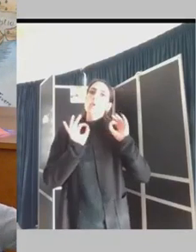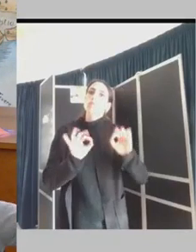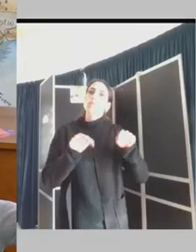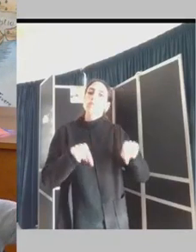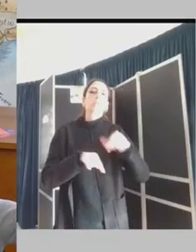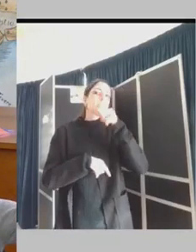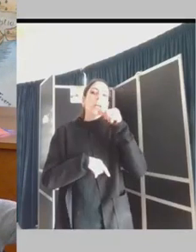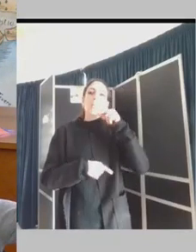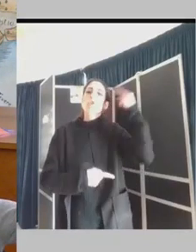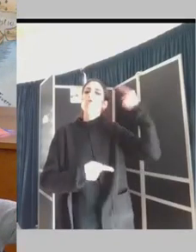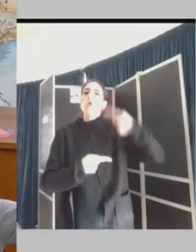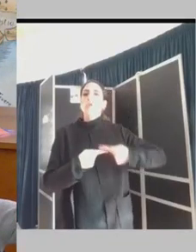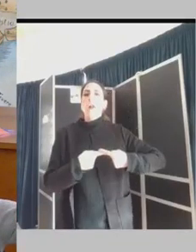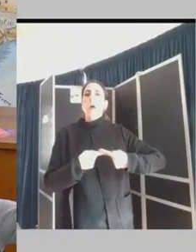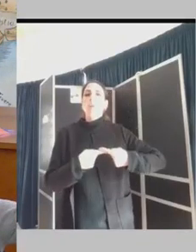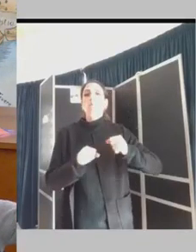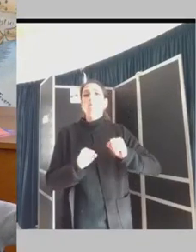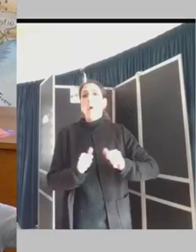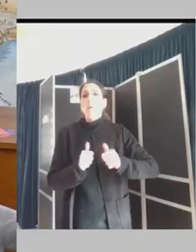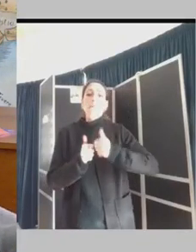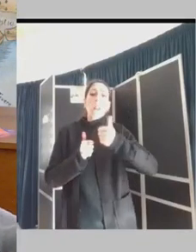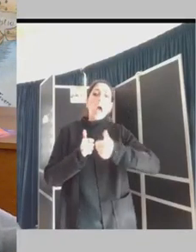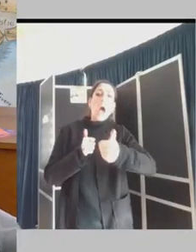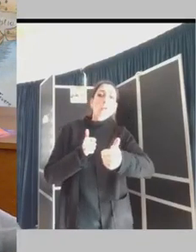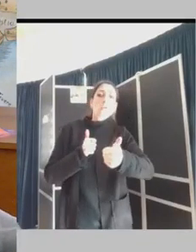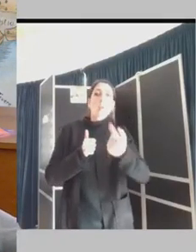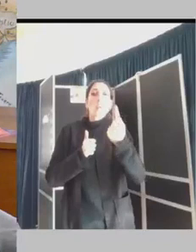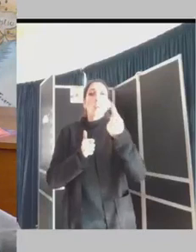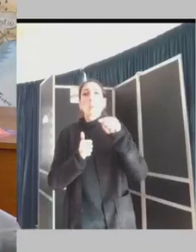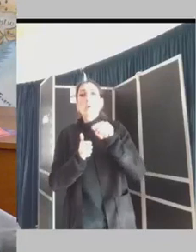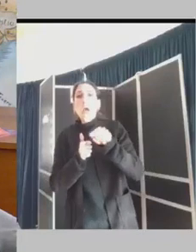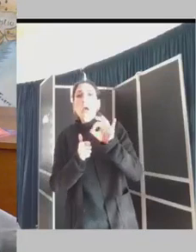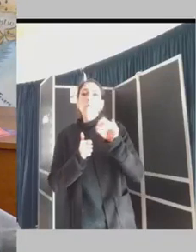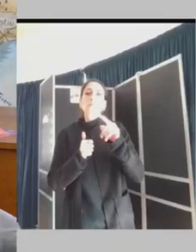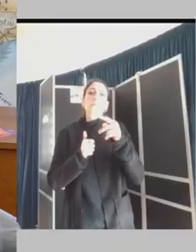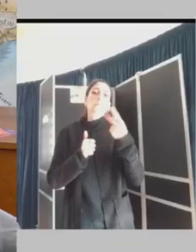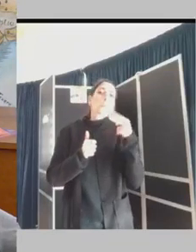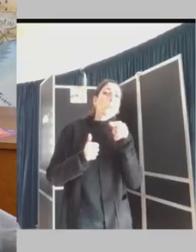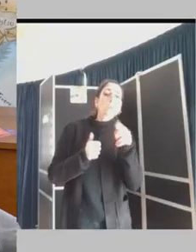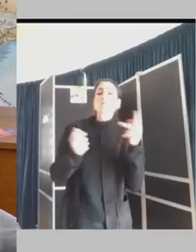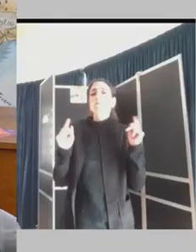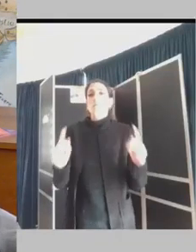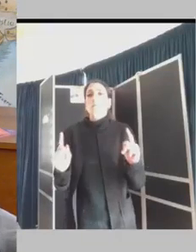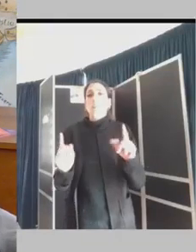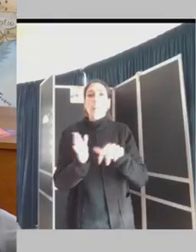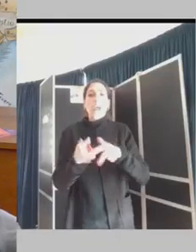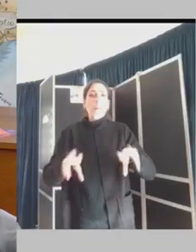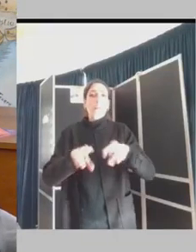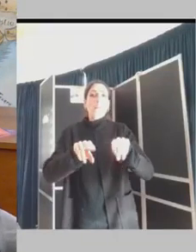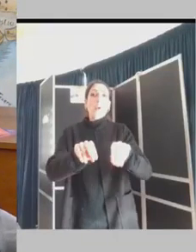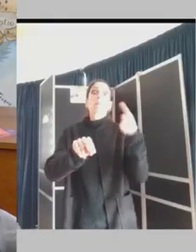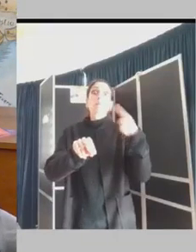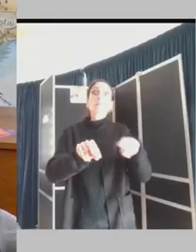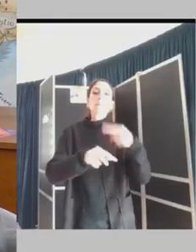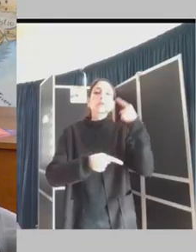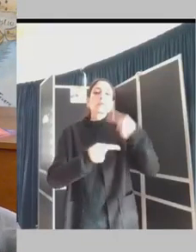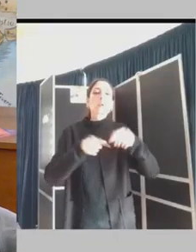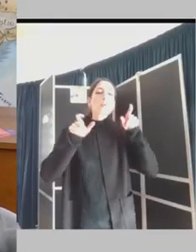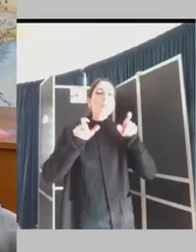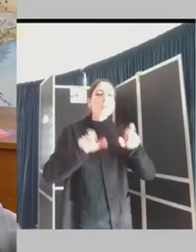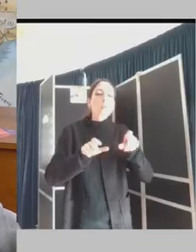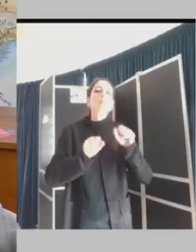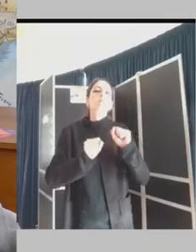praticamente ripetuta nel tempo può sicuramente promuovere la cultura della prevenzione, sicuramente può aiutare